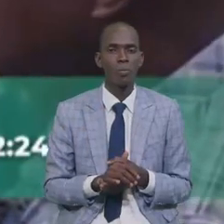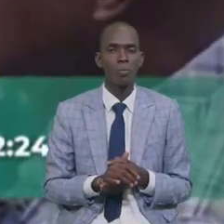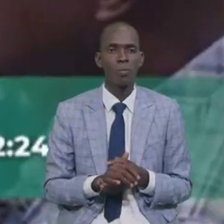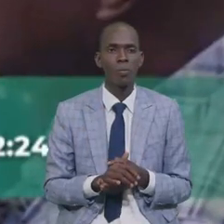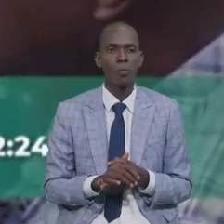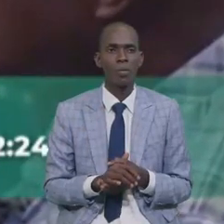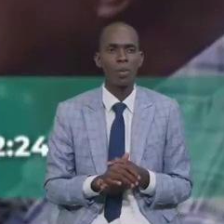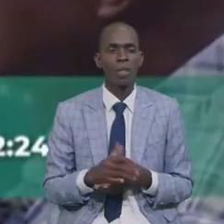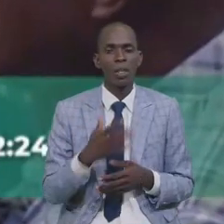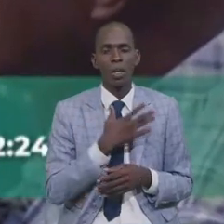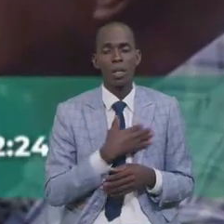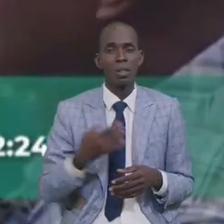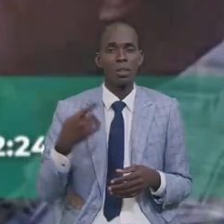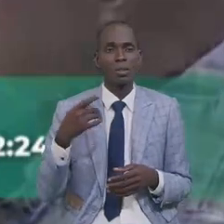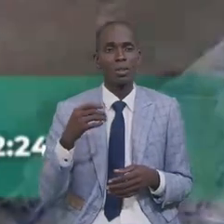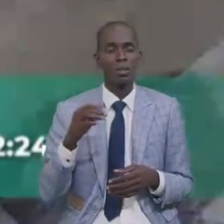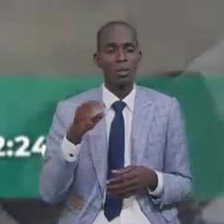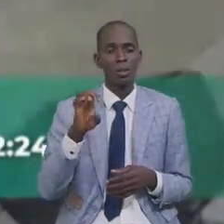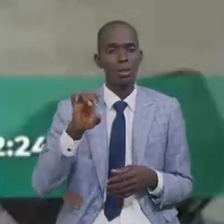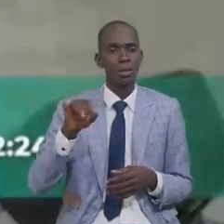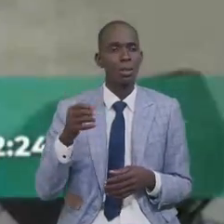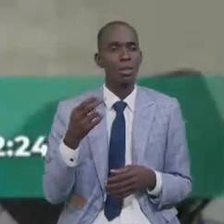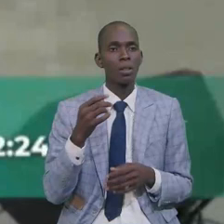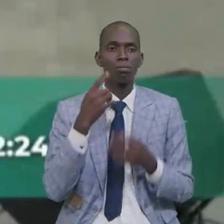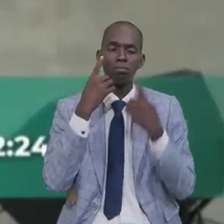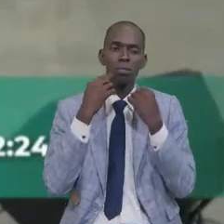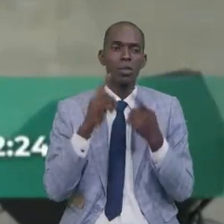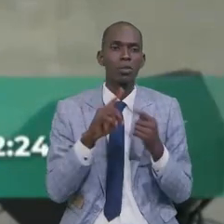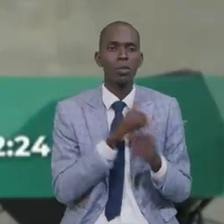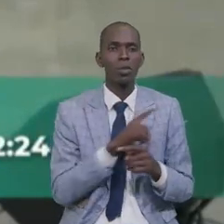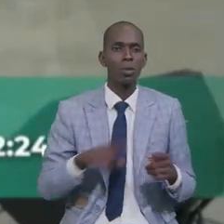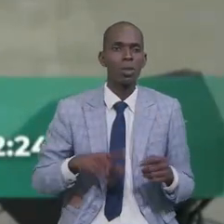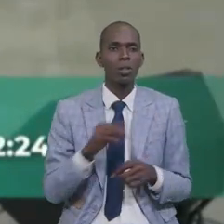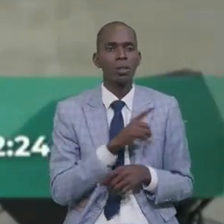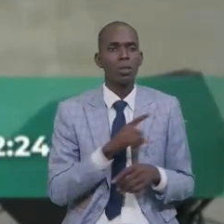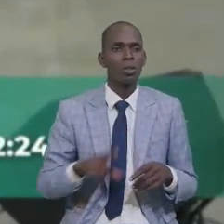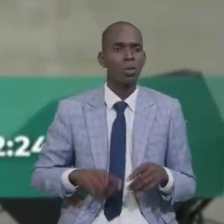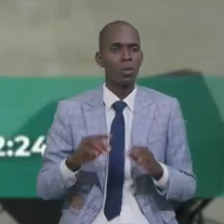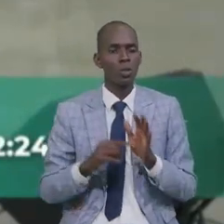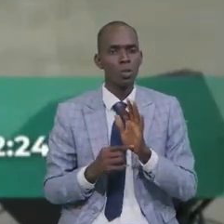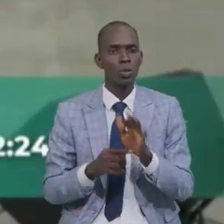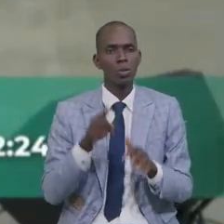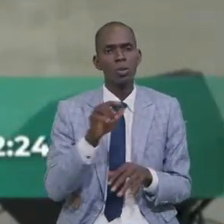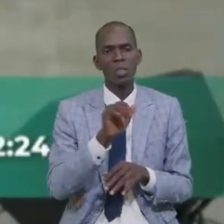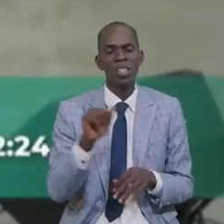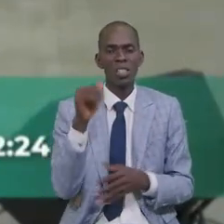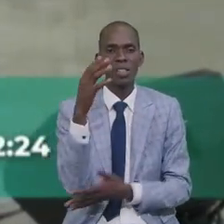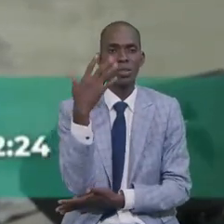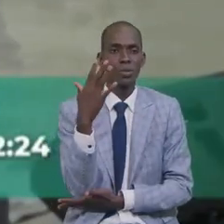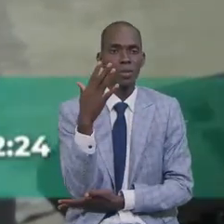Verset 25. Moïse cria à l'Éternel et l'Éternel lui indiqua un bois.